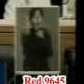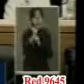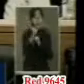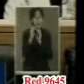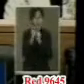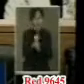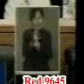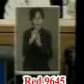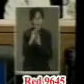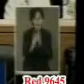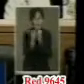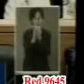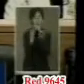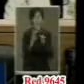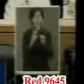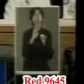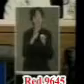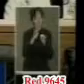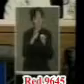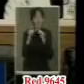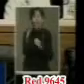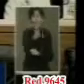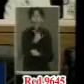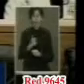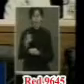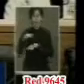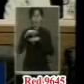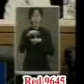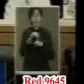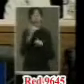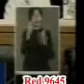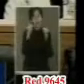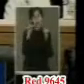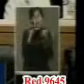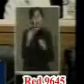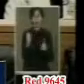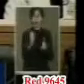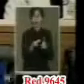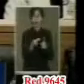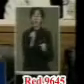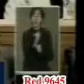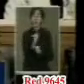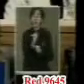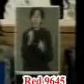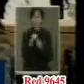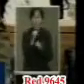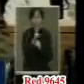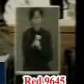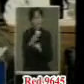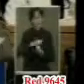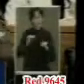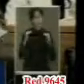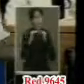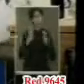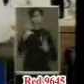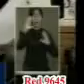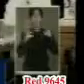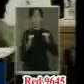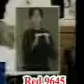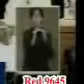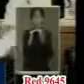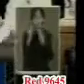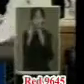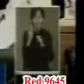7จนกระทั่งพระบาทสมเด็จพระเจ้าอยู่หัวทรงตรัสว่ามั่วและไม่เป็นประชาธิปไตยนี่นายสนธิ